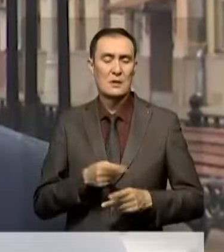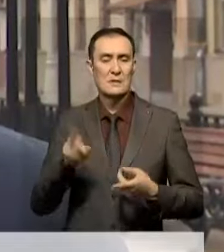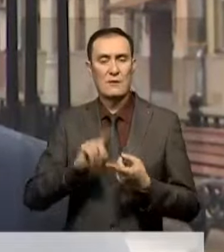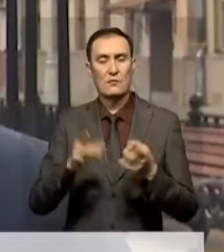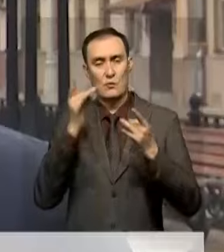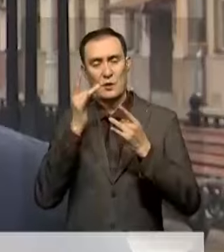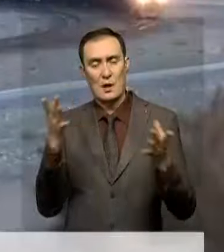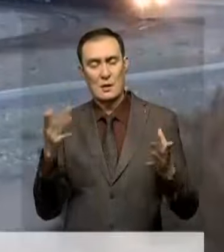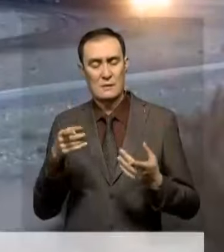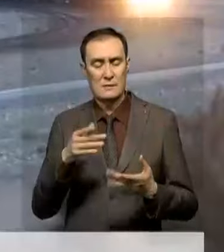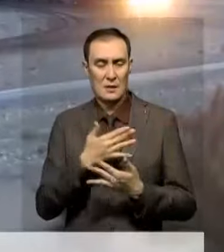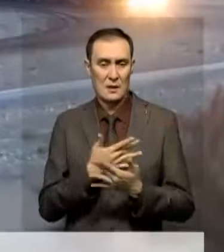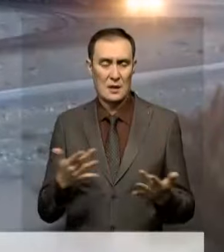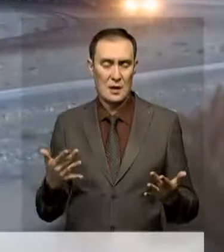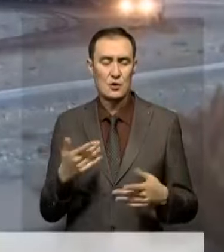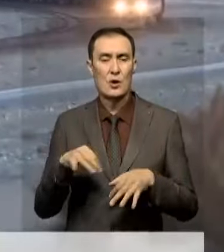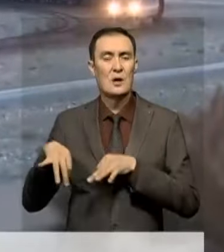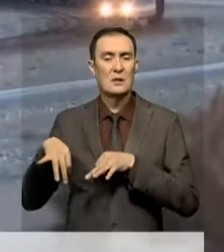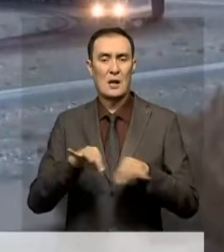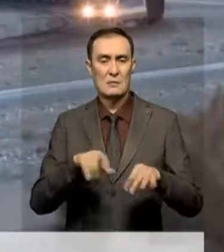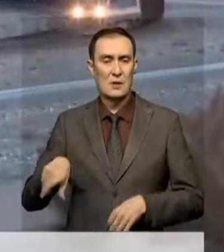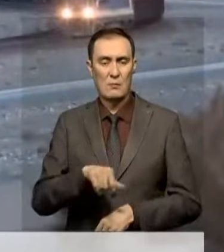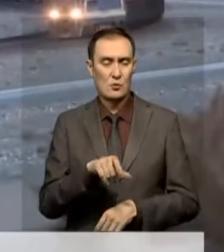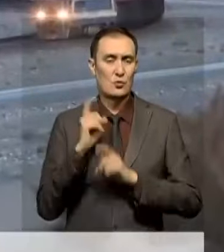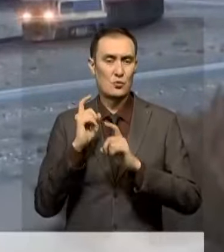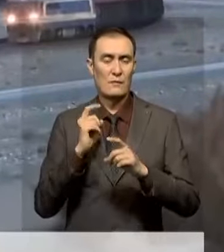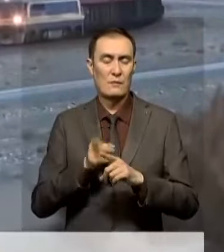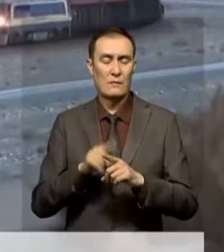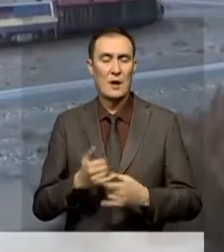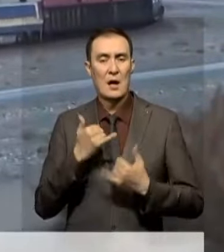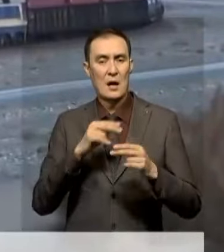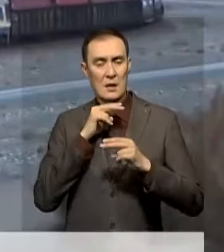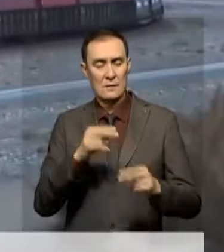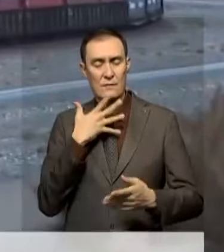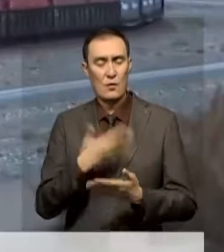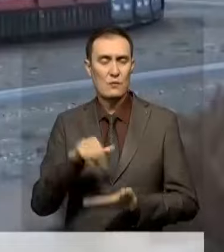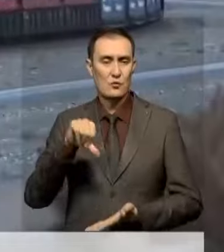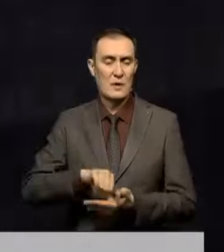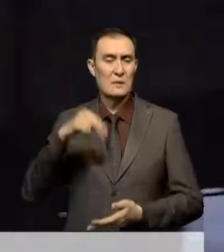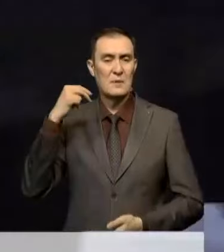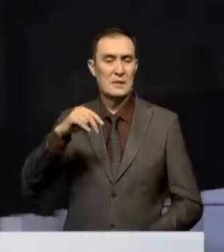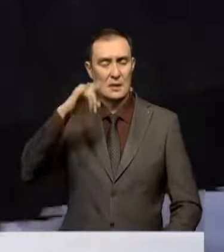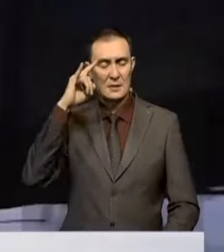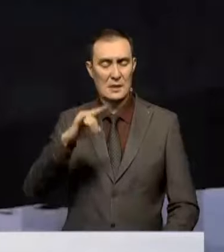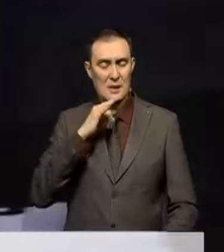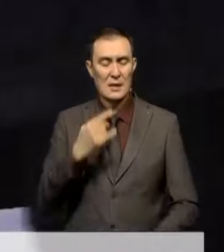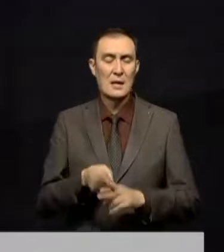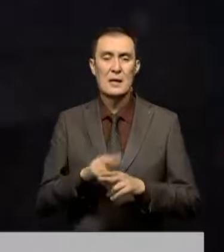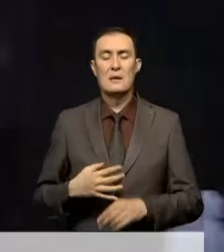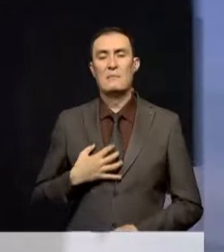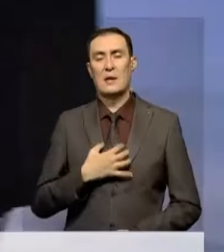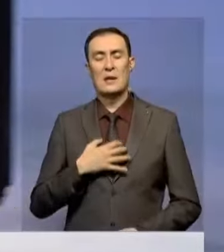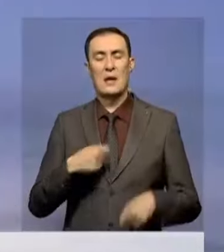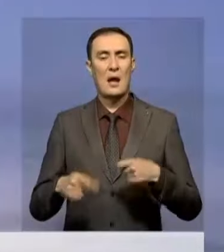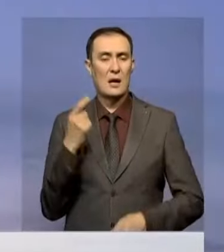возможность развивать культурные связи. А еще транспортные маршруты. Наверняка на это сделает акцент в своем выступлении. Президент Казахстана – это приоритет